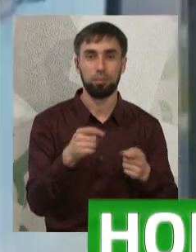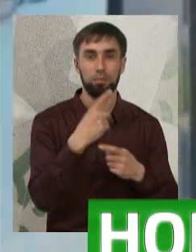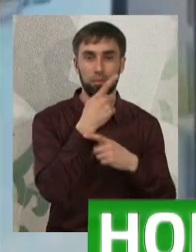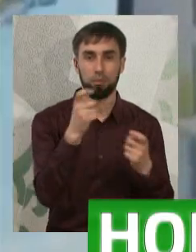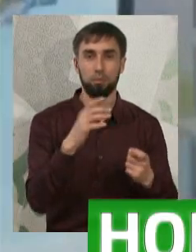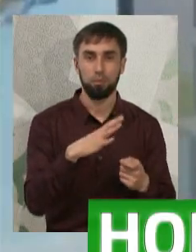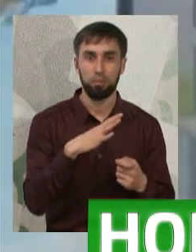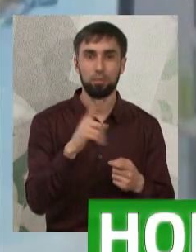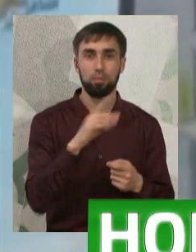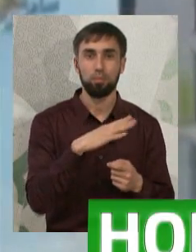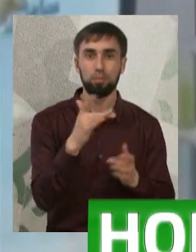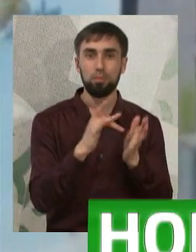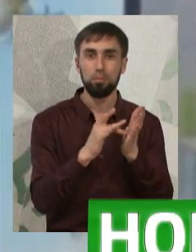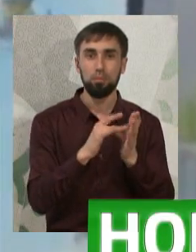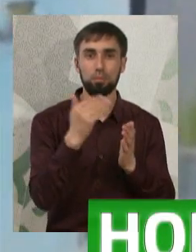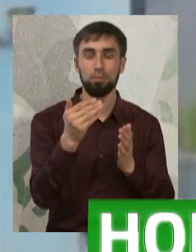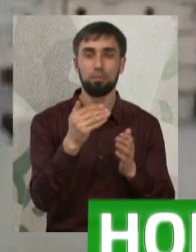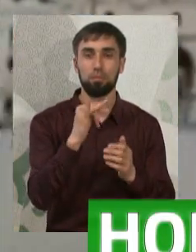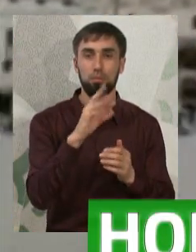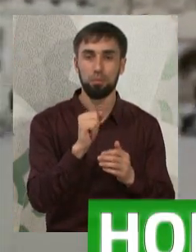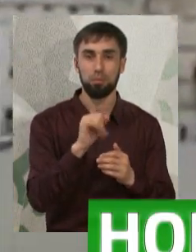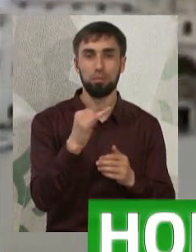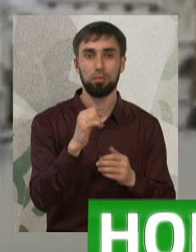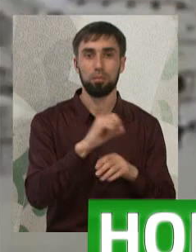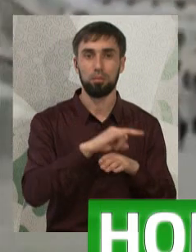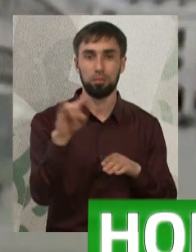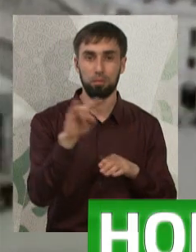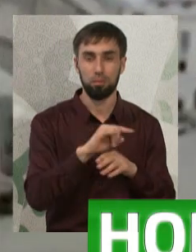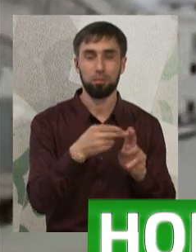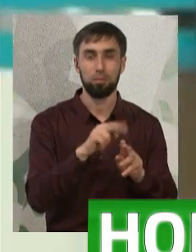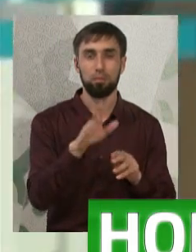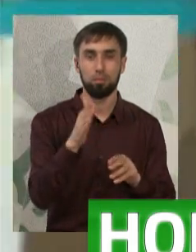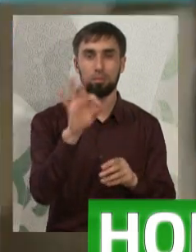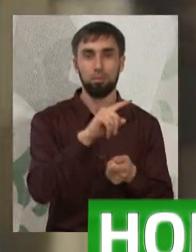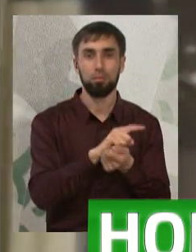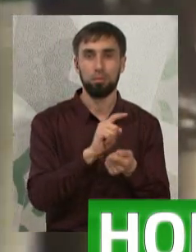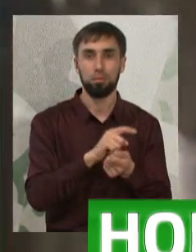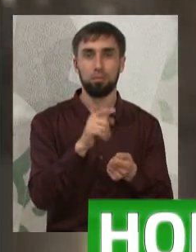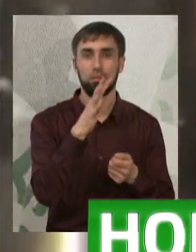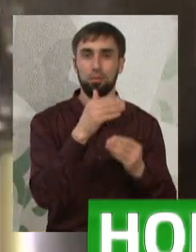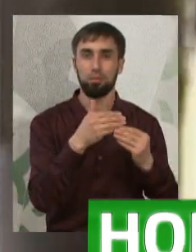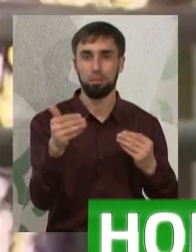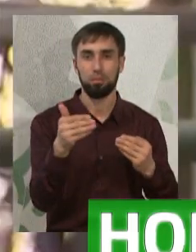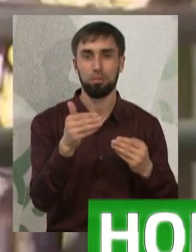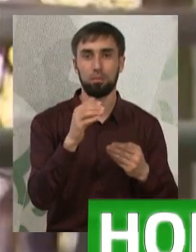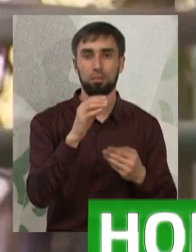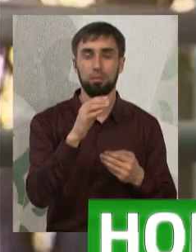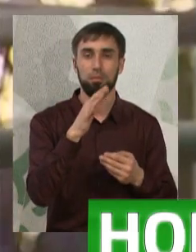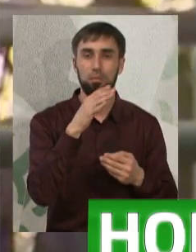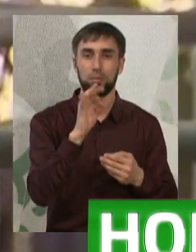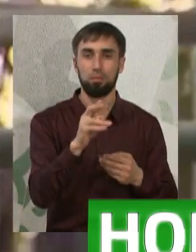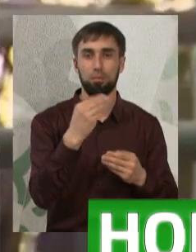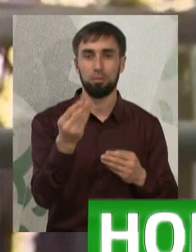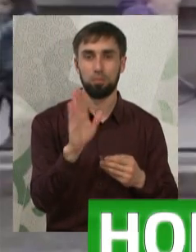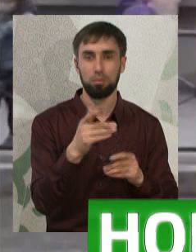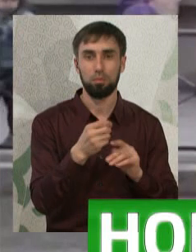что предприятия туристической отрасли и авиакомпании получат отсрочку по уплате налогов. Кроме того, туристические компании до конца